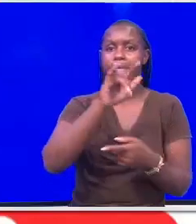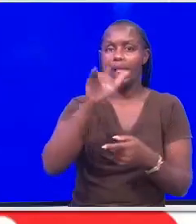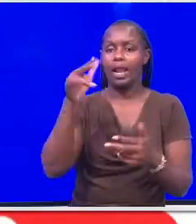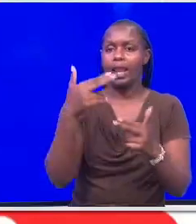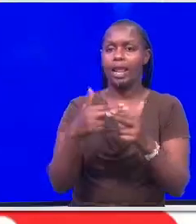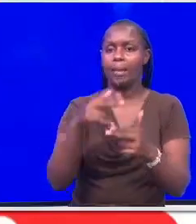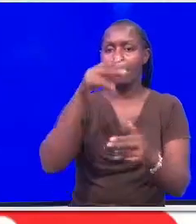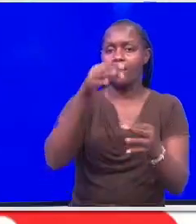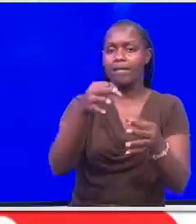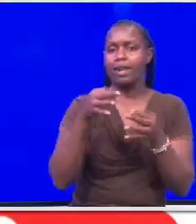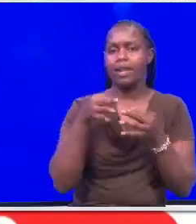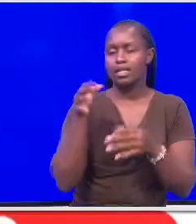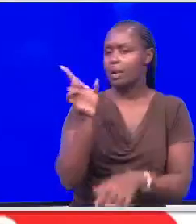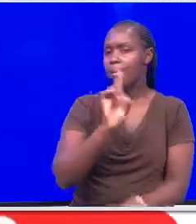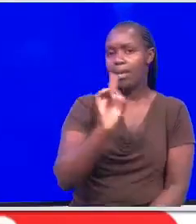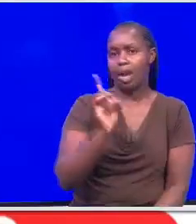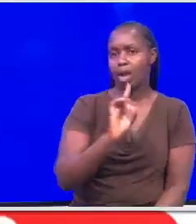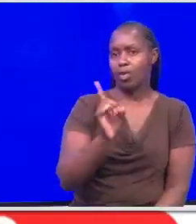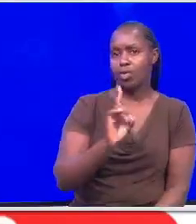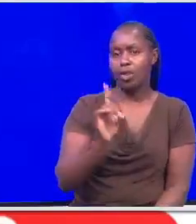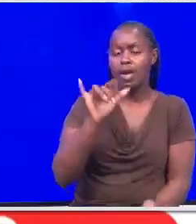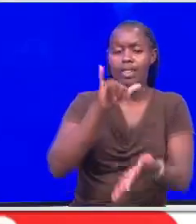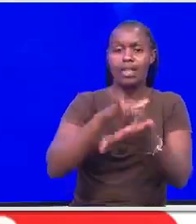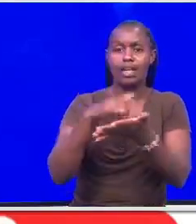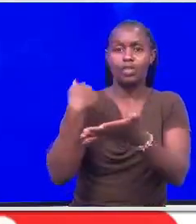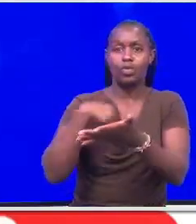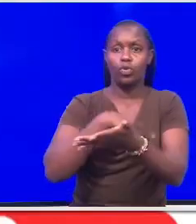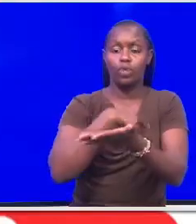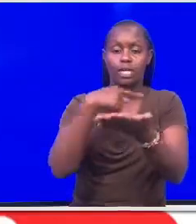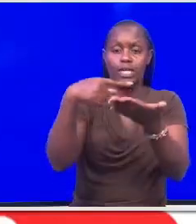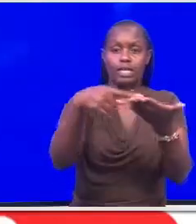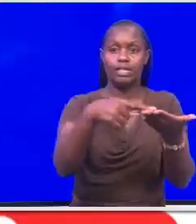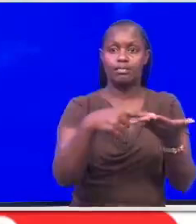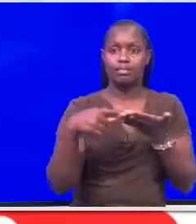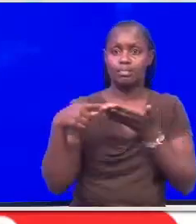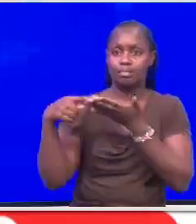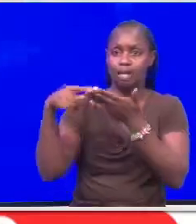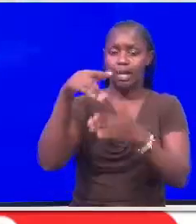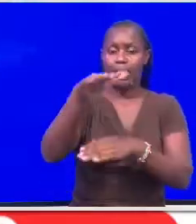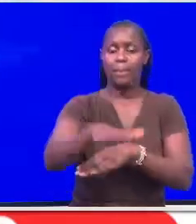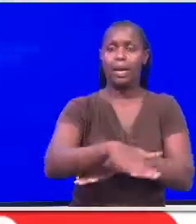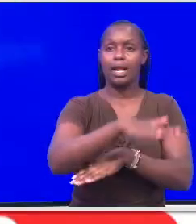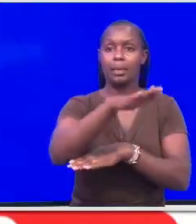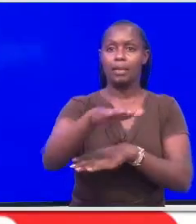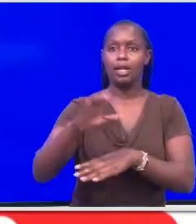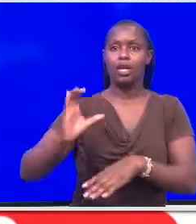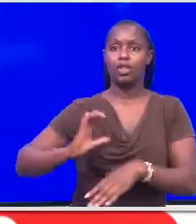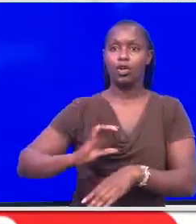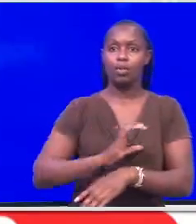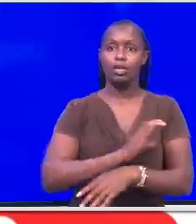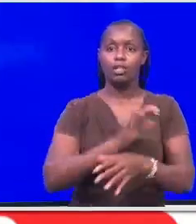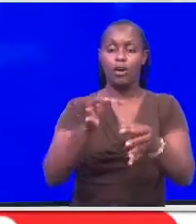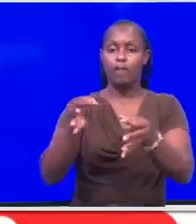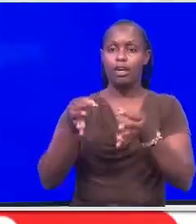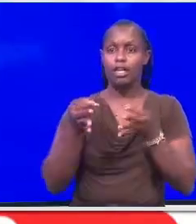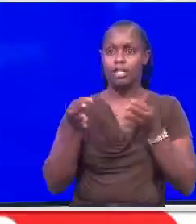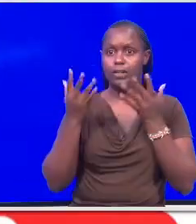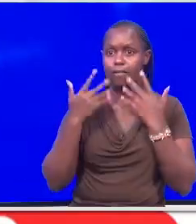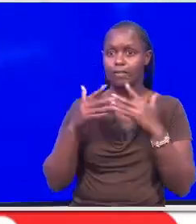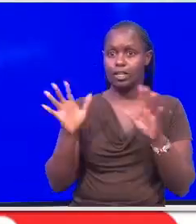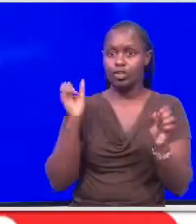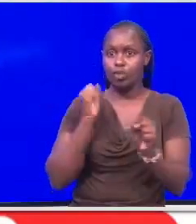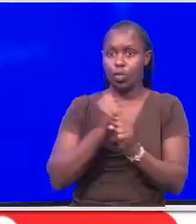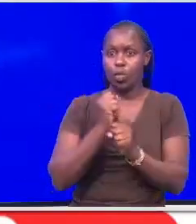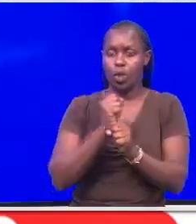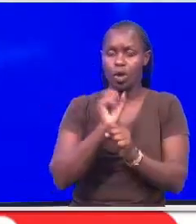bill. Hiyo tunaanza kujadilia pale bunge kamati ya finance wakimaliza kazi